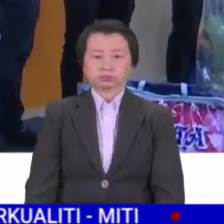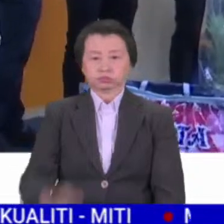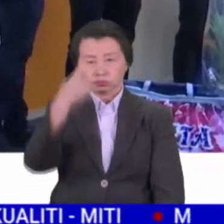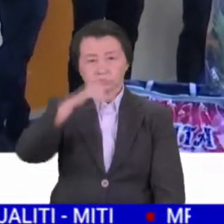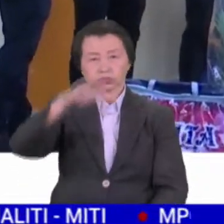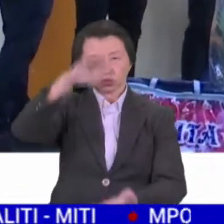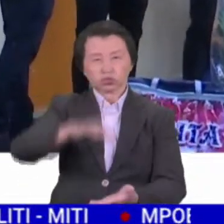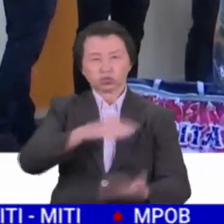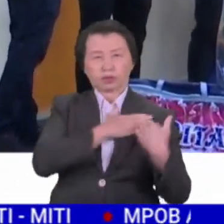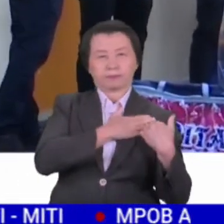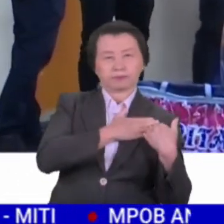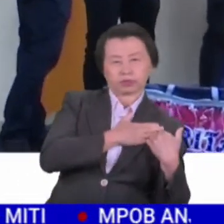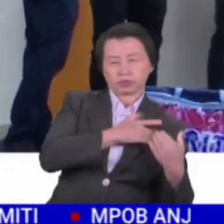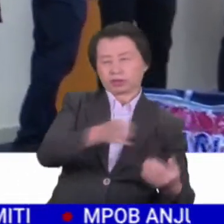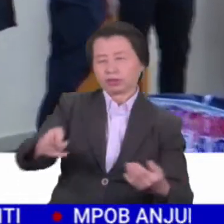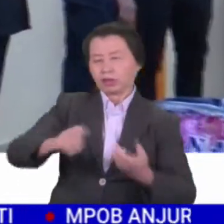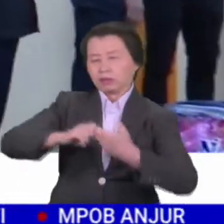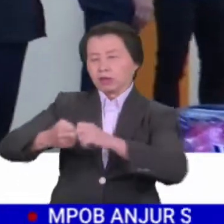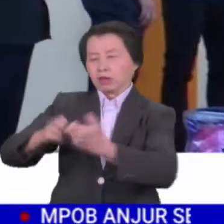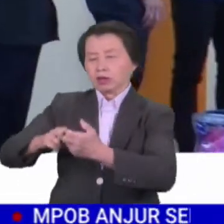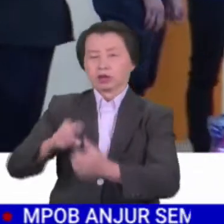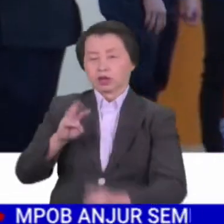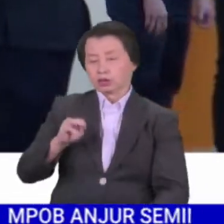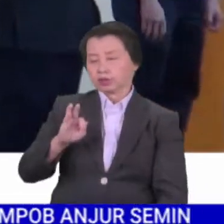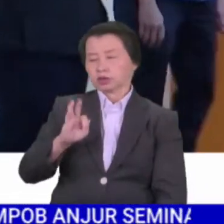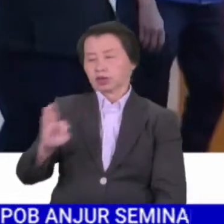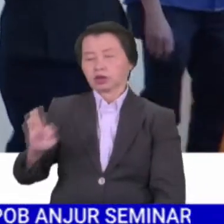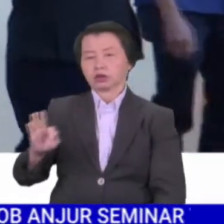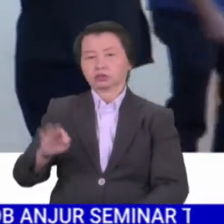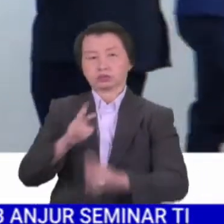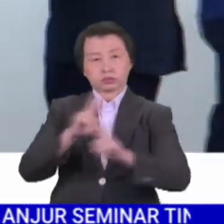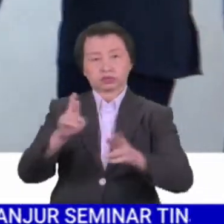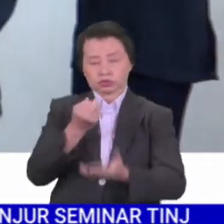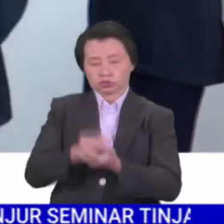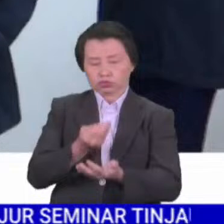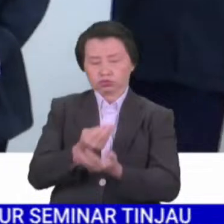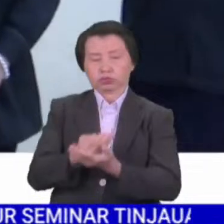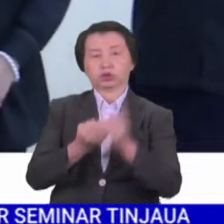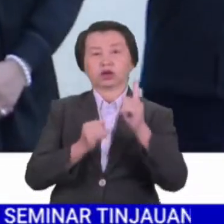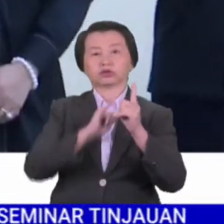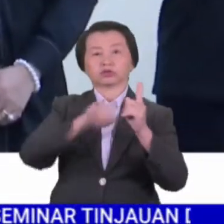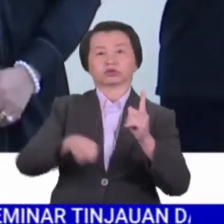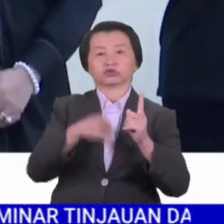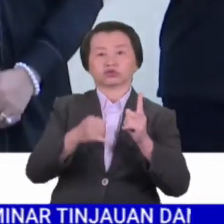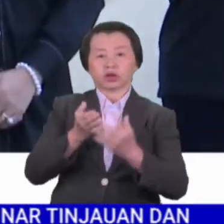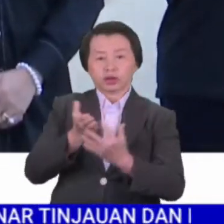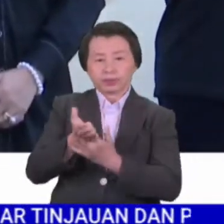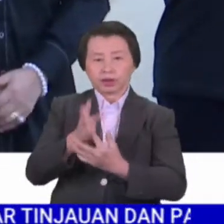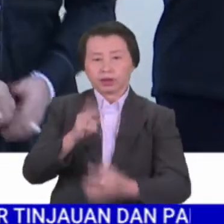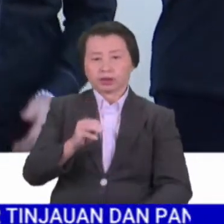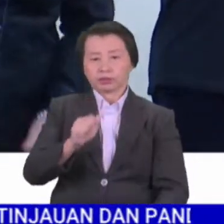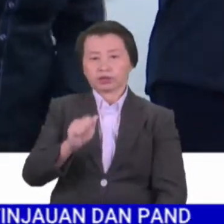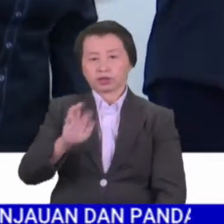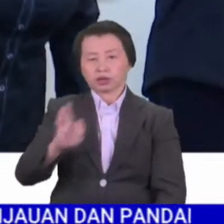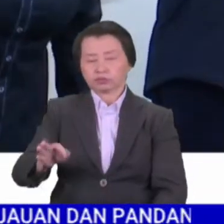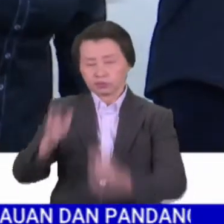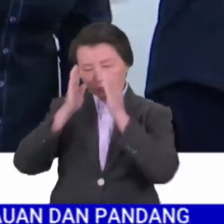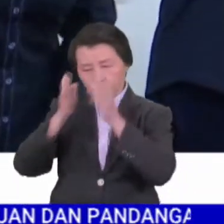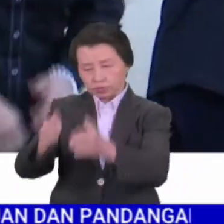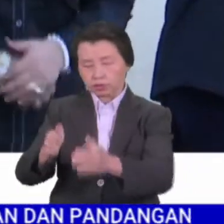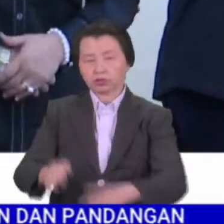Bagi mengurangkan beban mereka yang terkesan, MAFS menyediakan peruntukan RM1 juta ringgit melalui MAFS